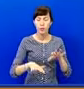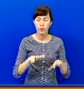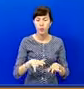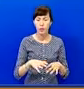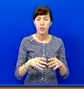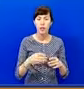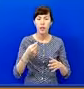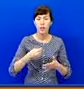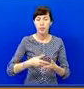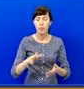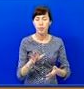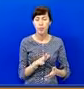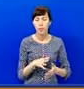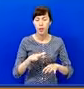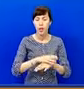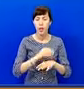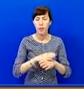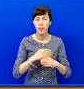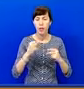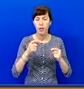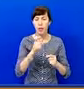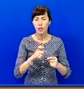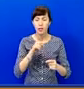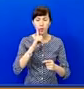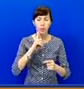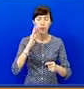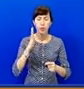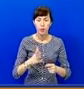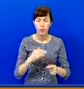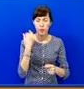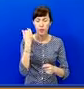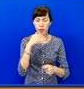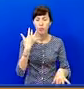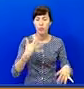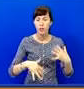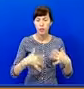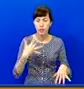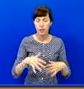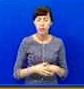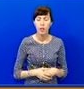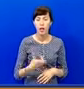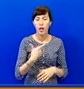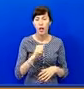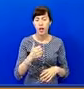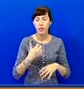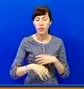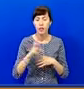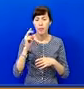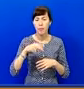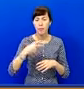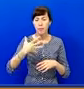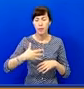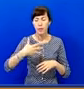анағұрлым қымбат болды. Мақтаның бағасы шаруаға тиімді болғанмен сапасы көңіл көншітпеді. Гектарына орташа есеппен